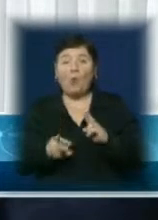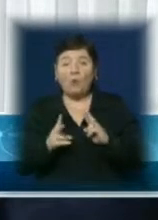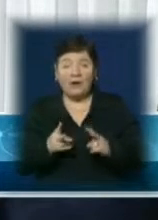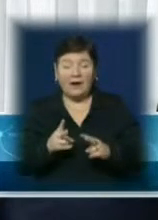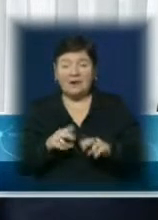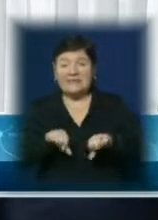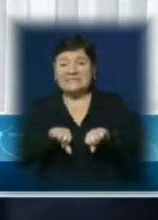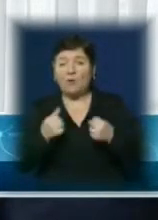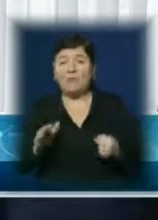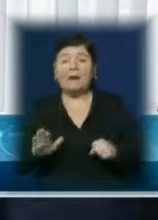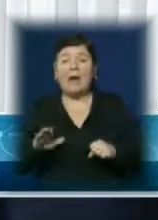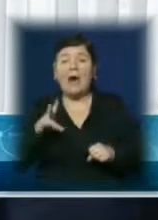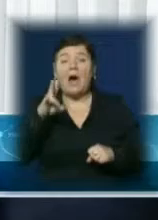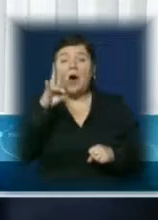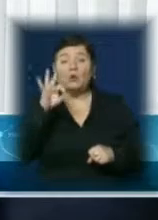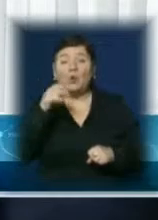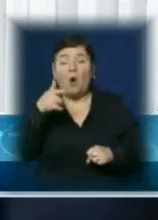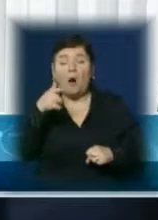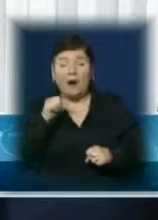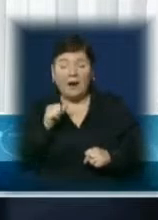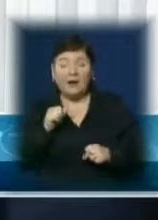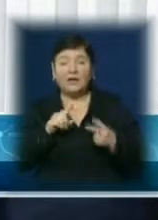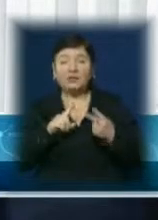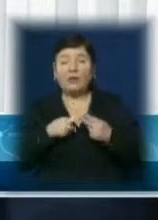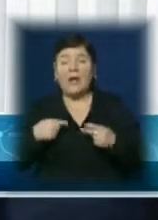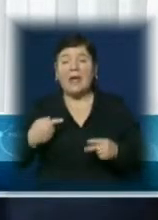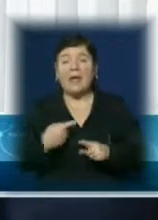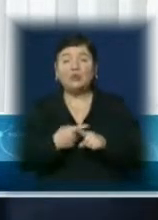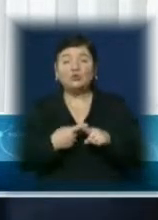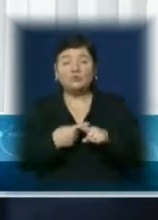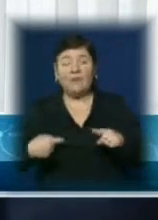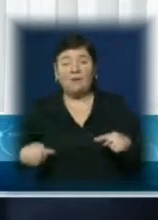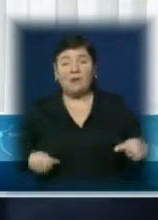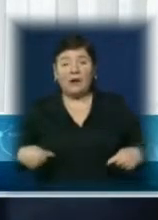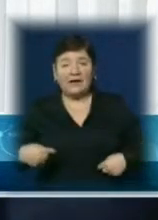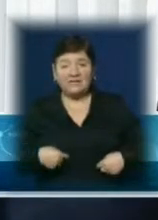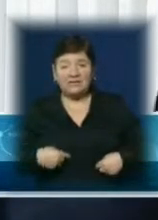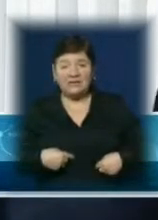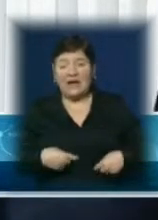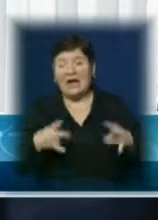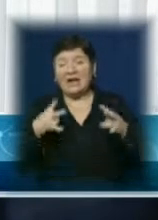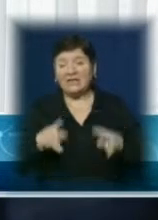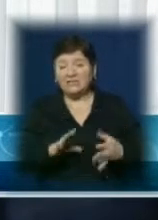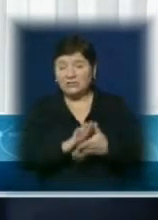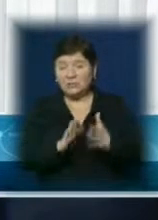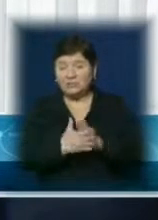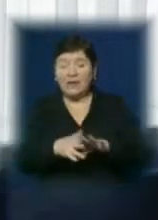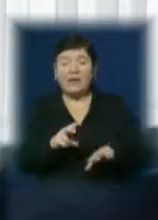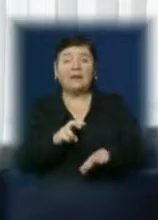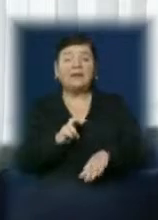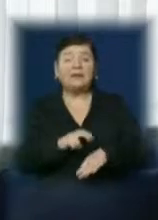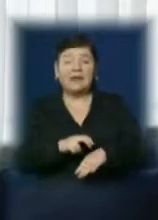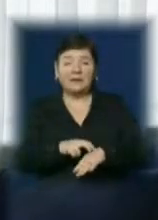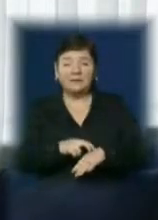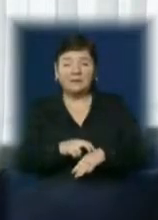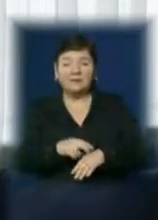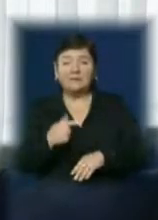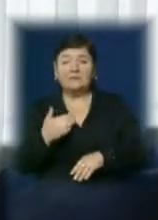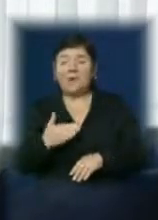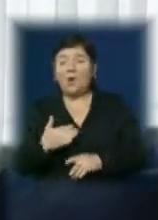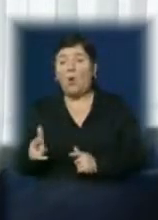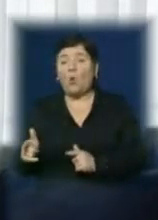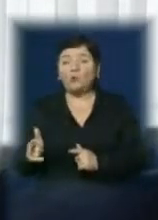в інший порізаний, ножове поранення. В них не критичний стан. В лікарні я не готовий